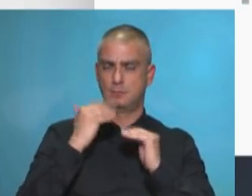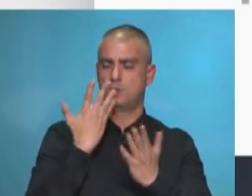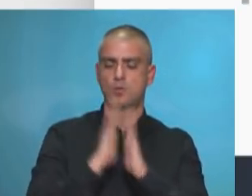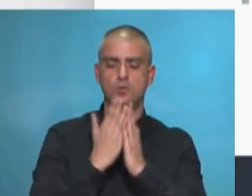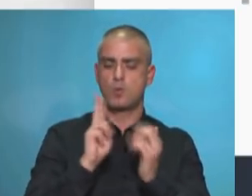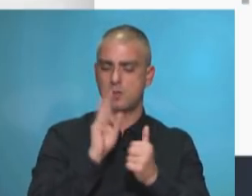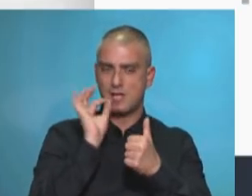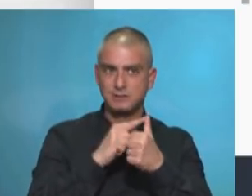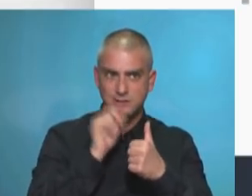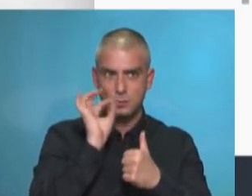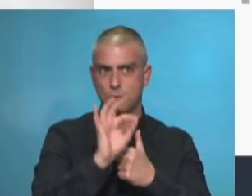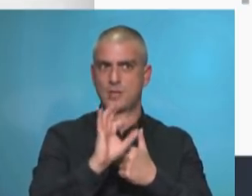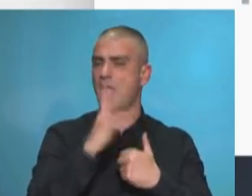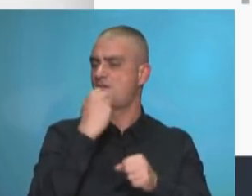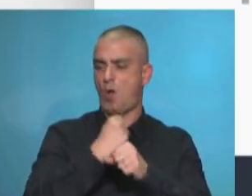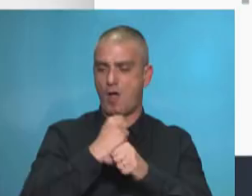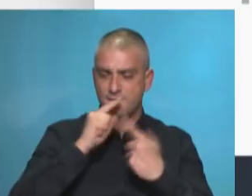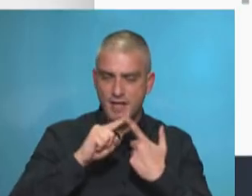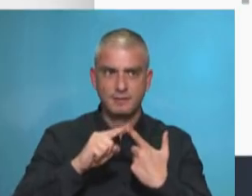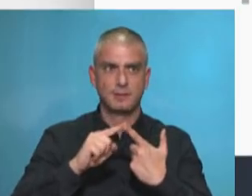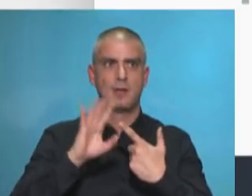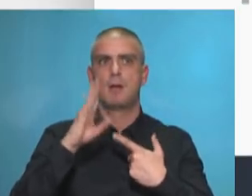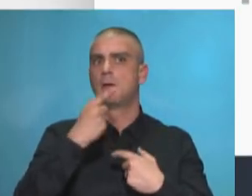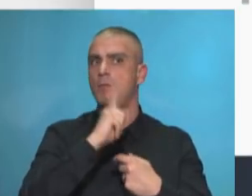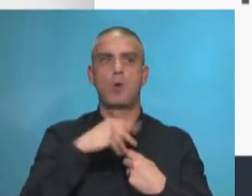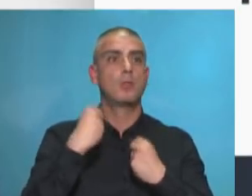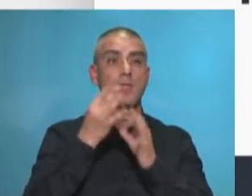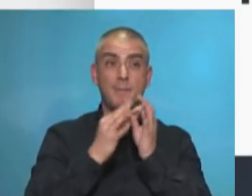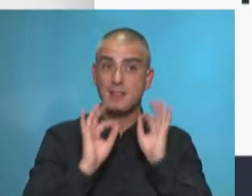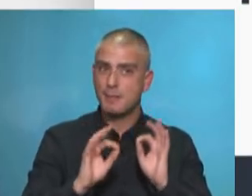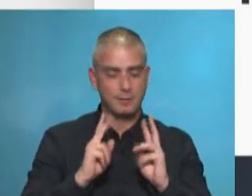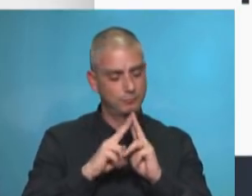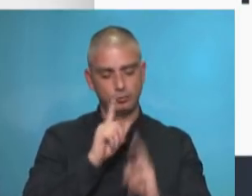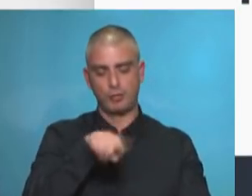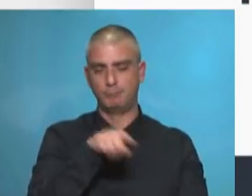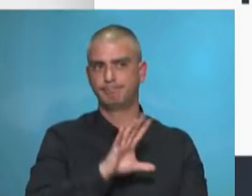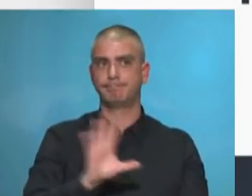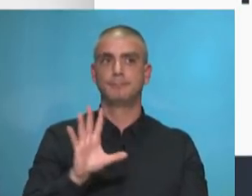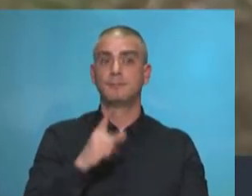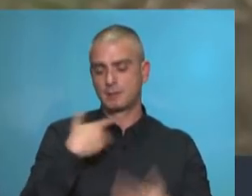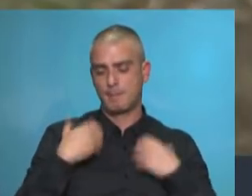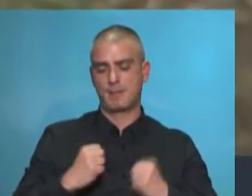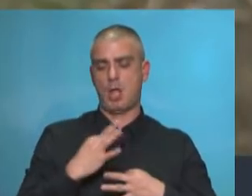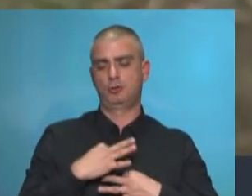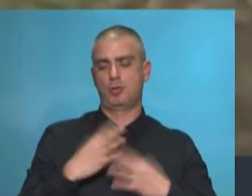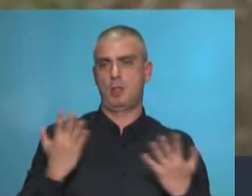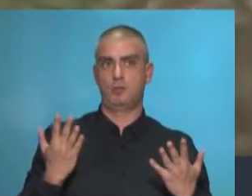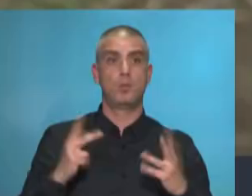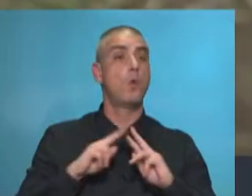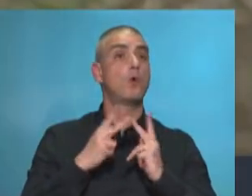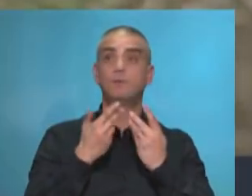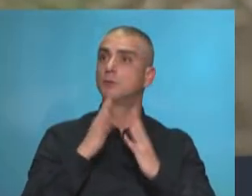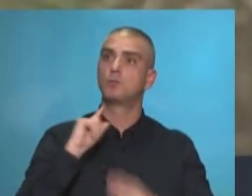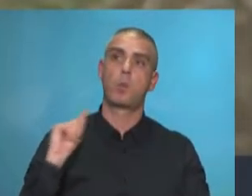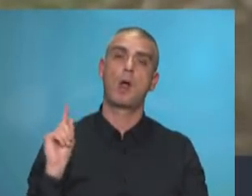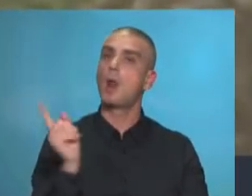ברמת התעודת זהות, איפה הוא עובד. אם קלטים אמיתיים, אז הם פגישה. זה הביטחון שלנו. הקבוצה פתוחה לכל